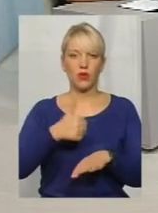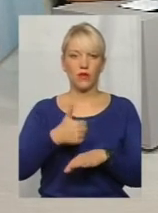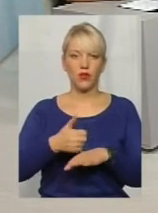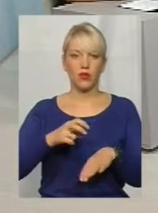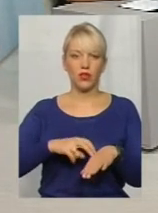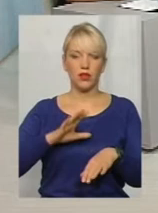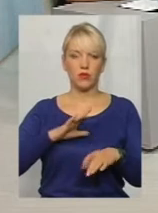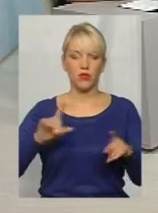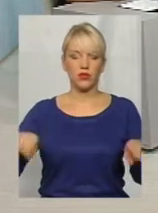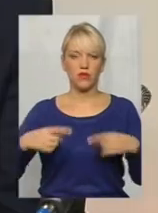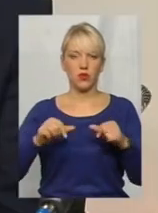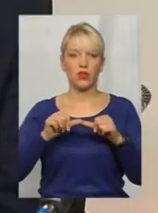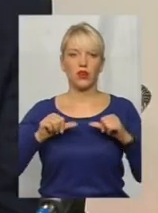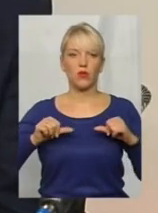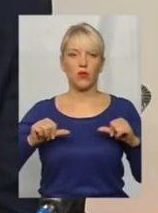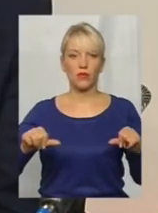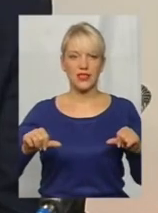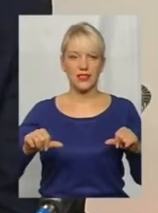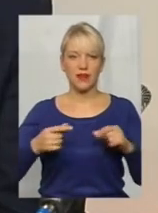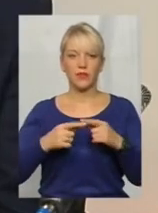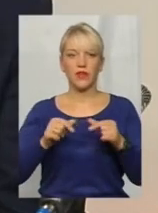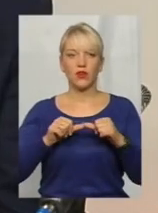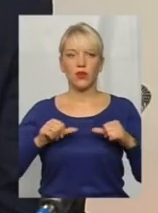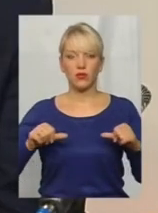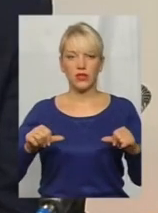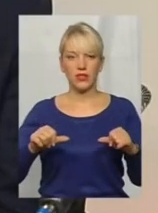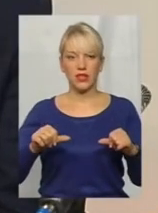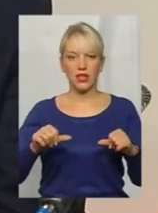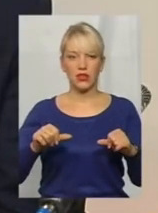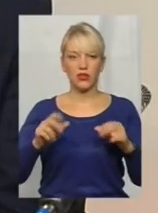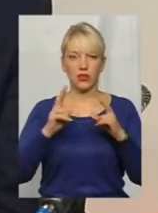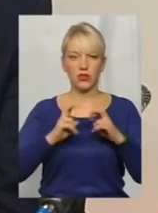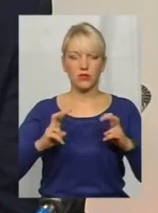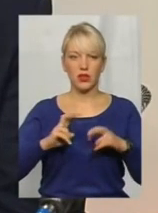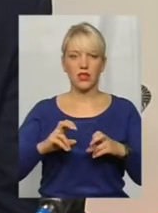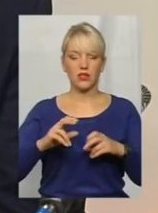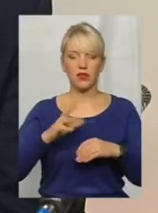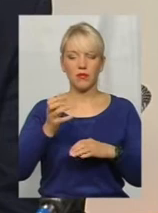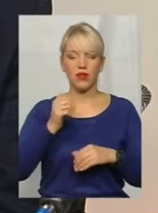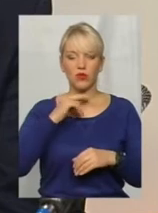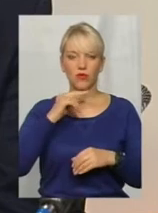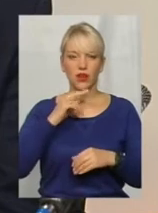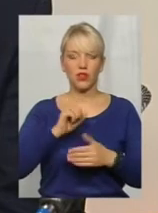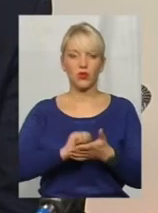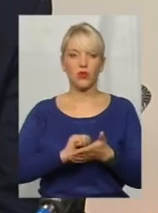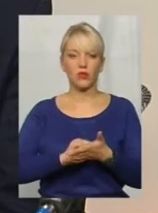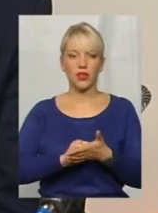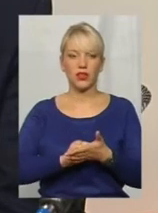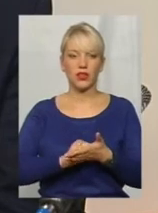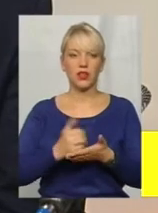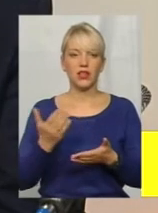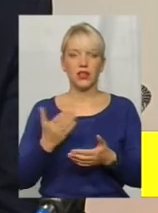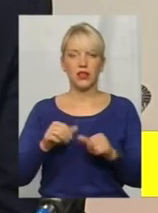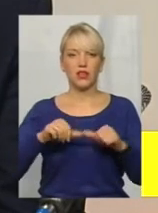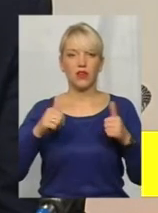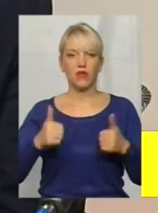була створена комісія. Комісійно брали до уваги документи, які оформляються